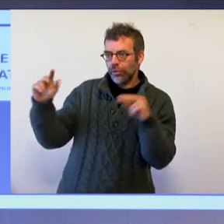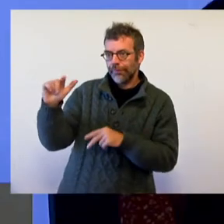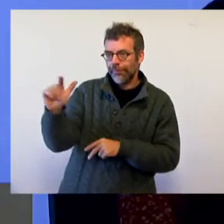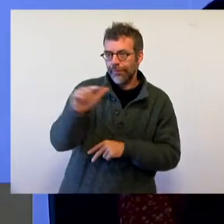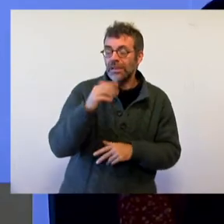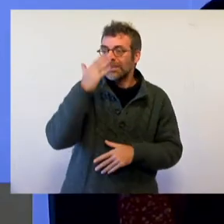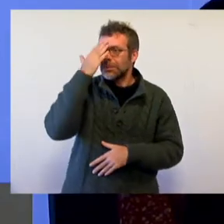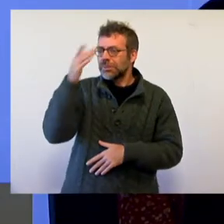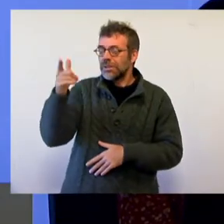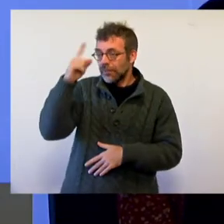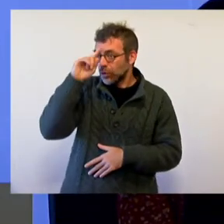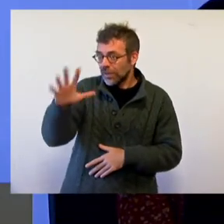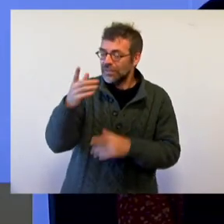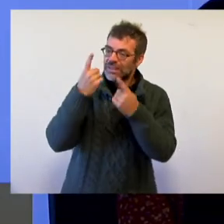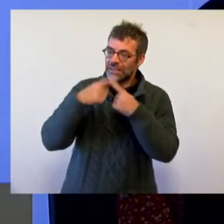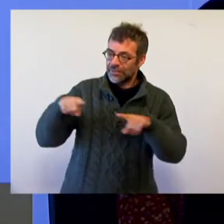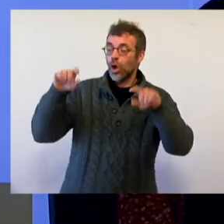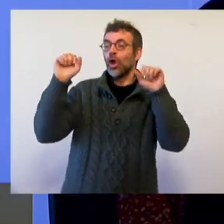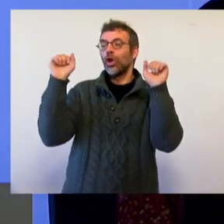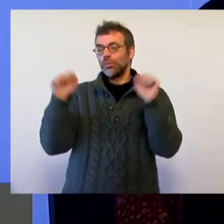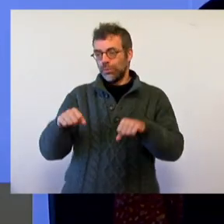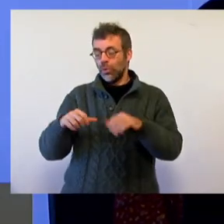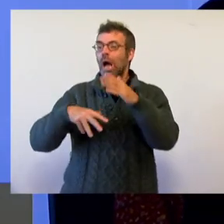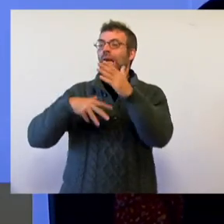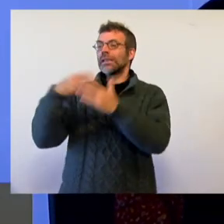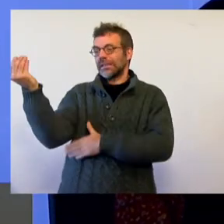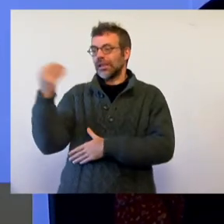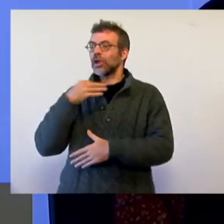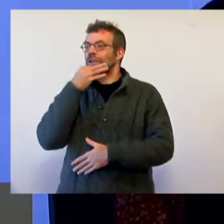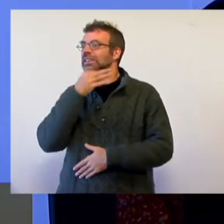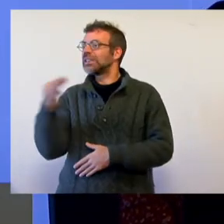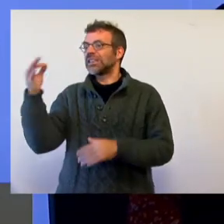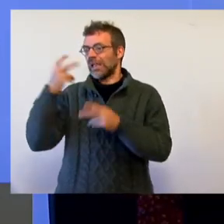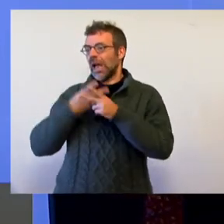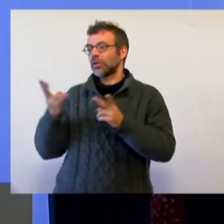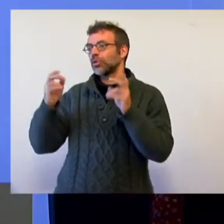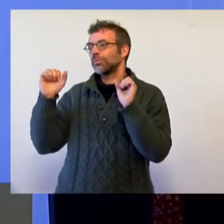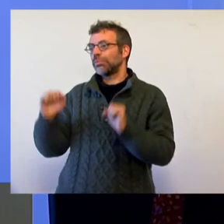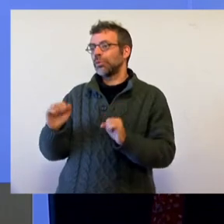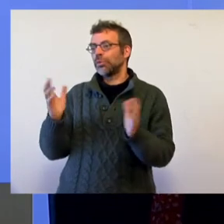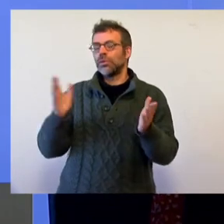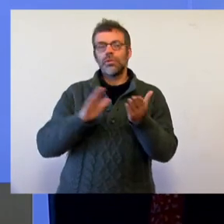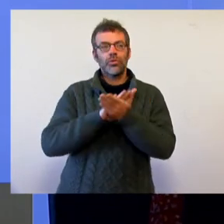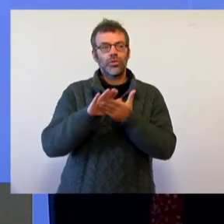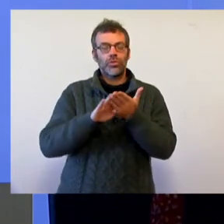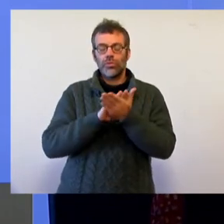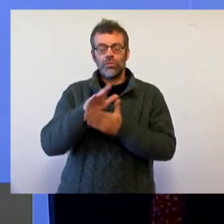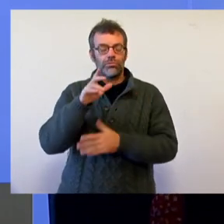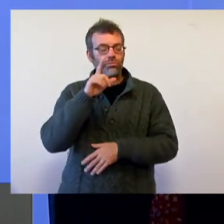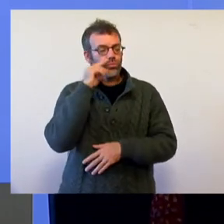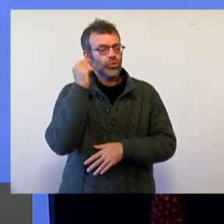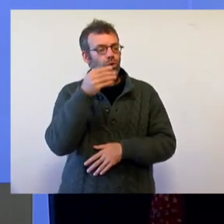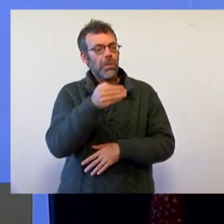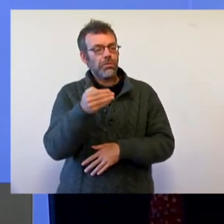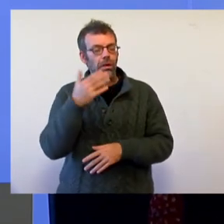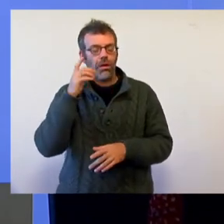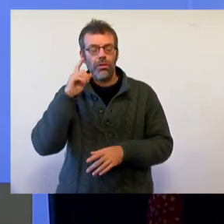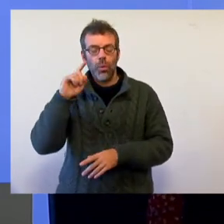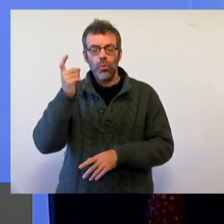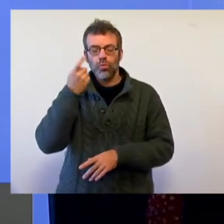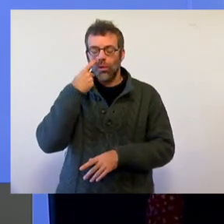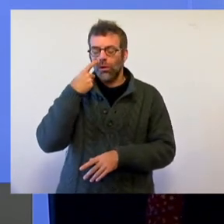pouvez la faire savoir à l'extérieur. Non, mais monsieur Martin, il faut être au-dessus de tout ça. Et vous l'êtes.